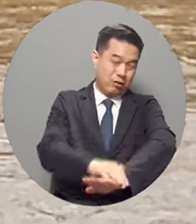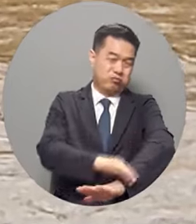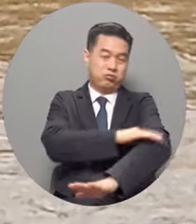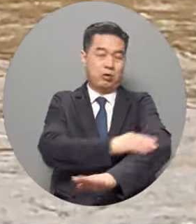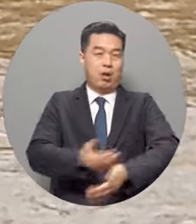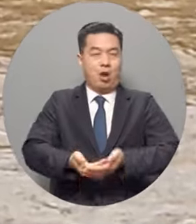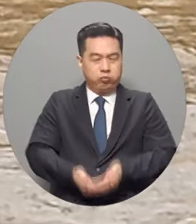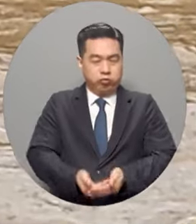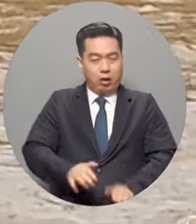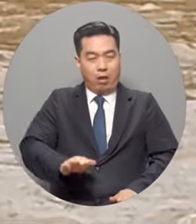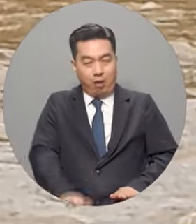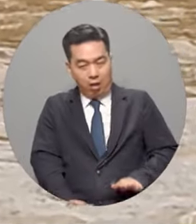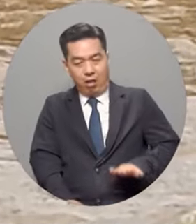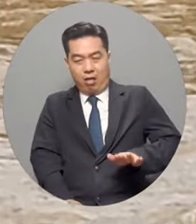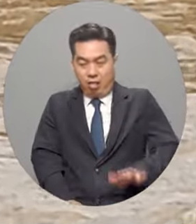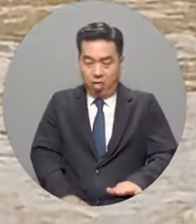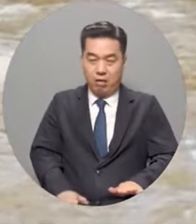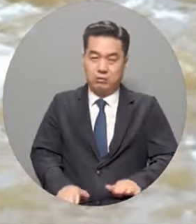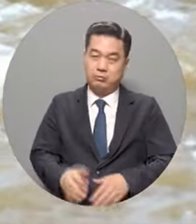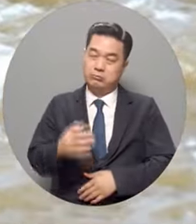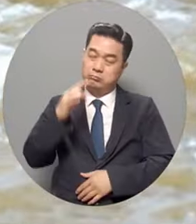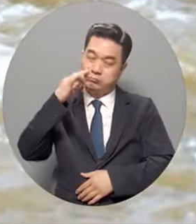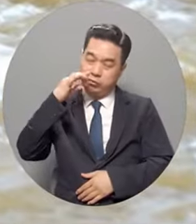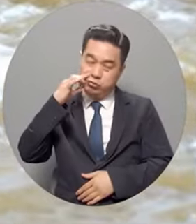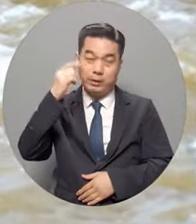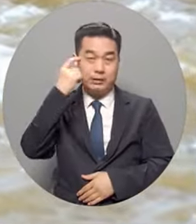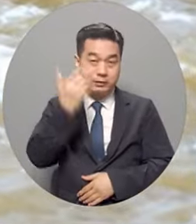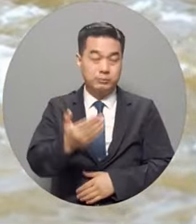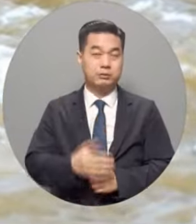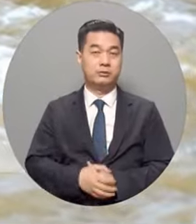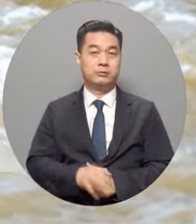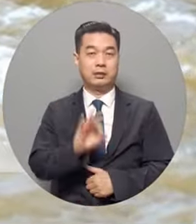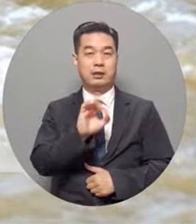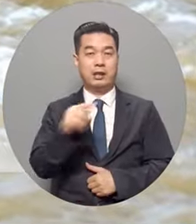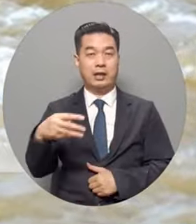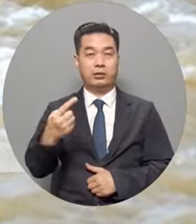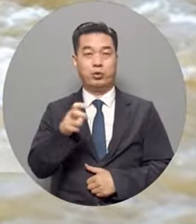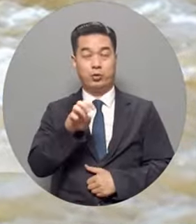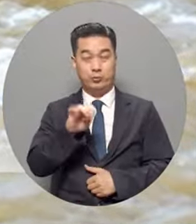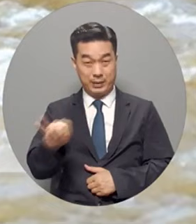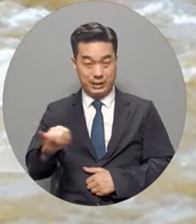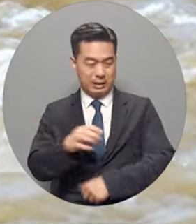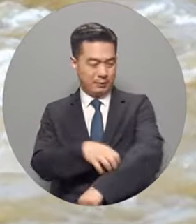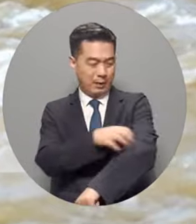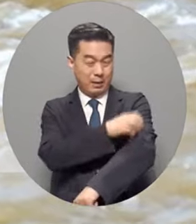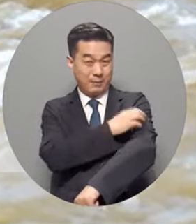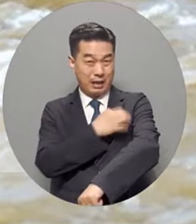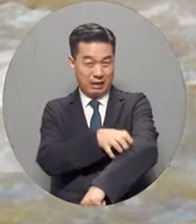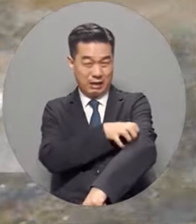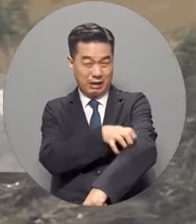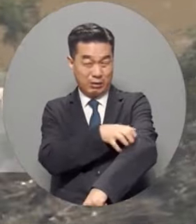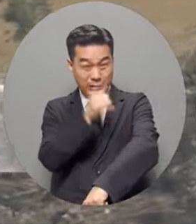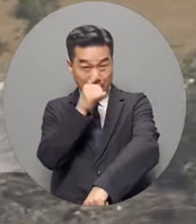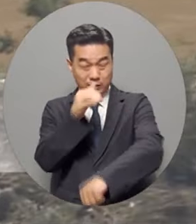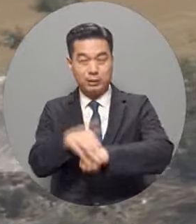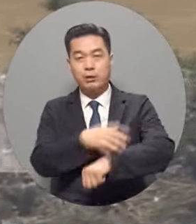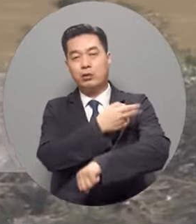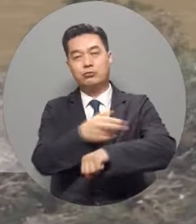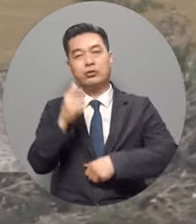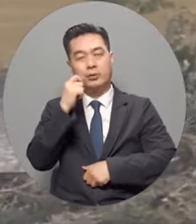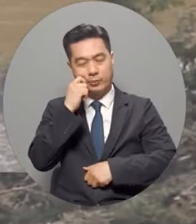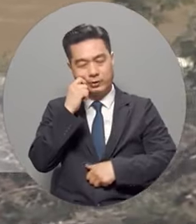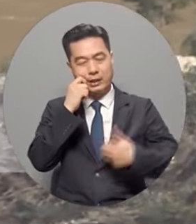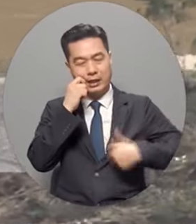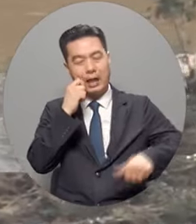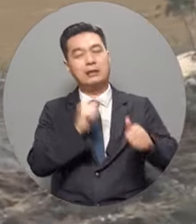않겠는지 어머니는 질문했습니다 아토피가 있던 아들이 수 했다고 안타까워했습니다 그 아들이